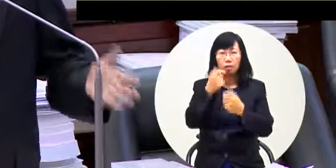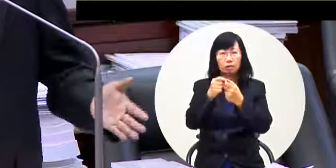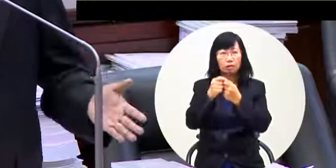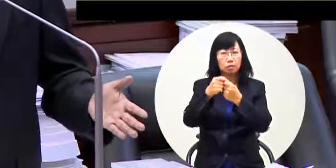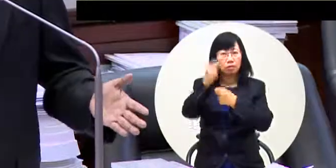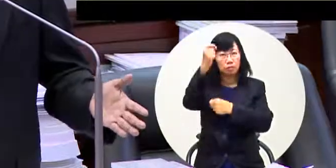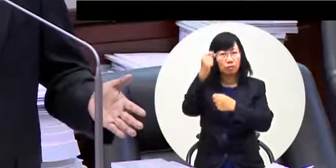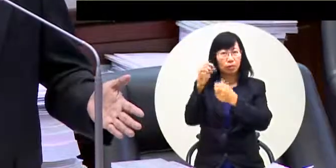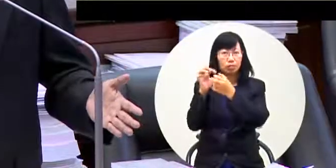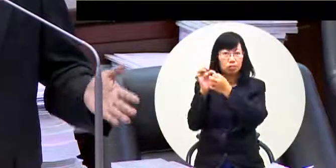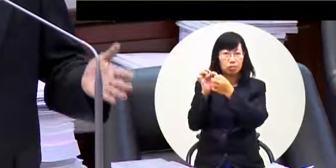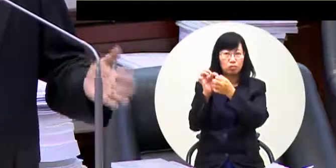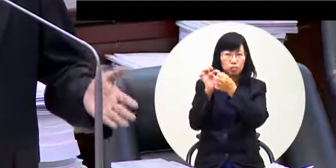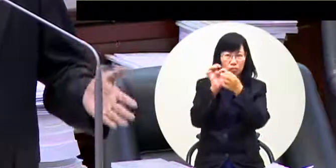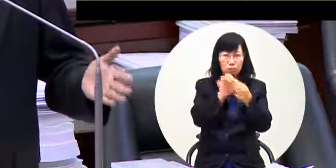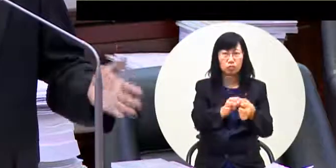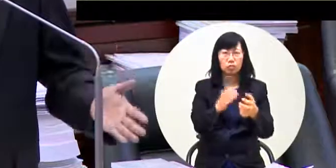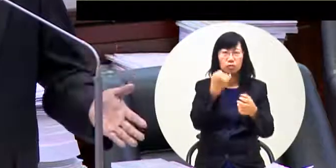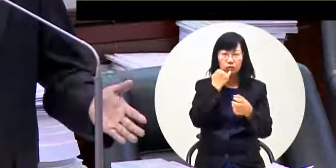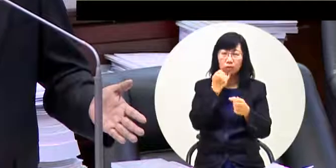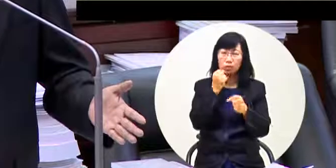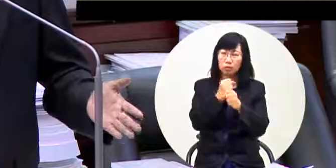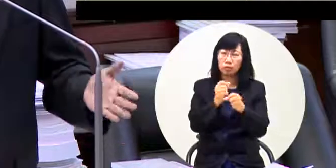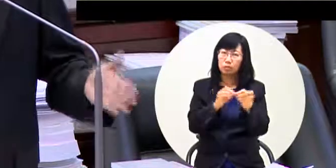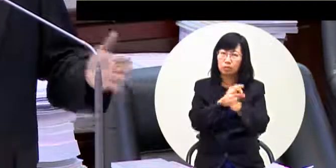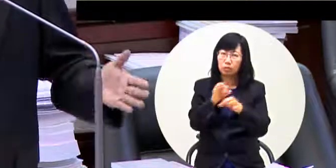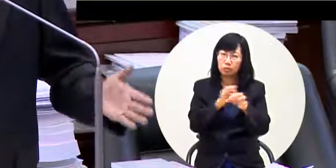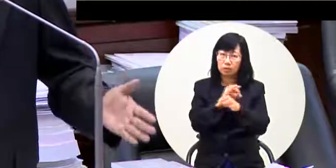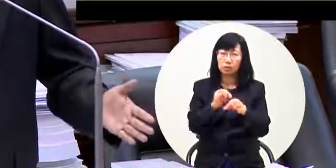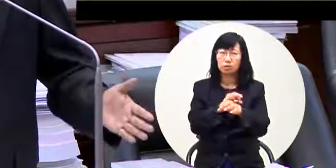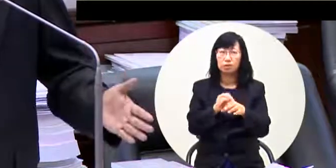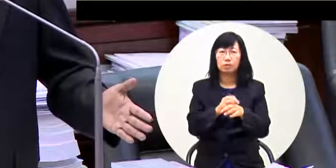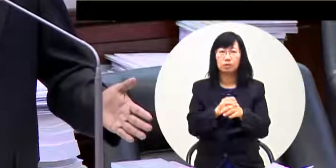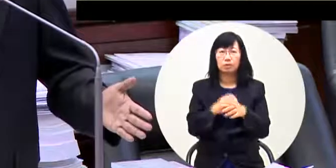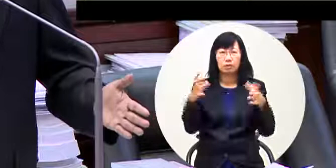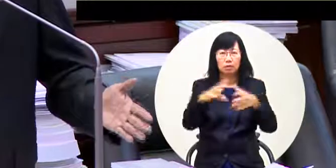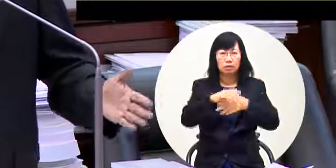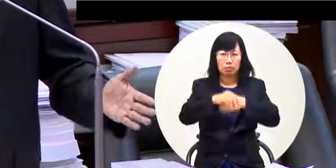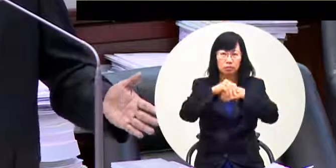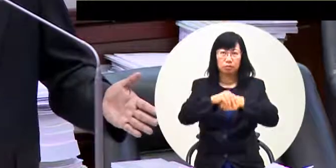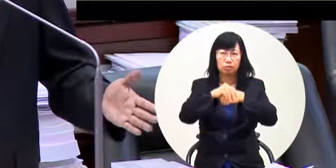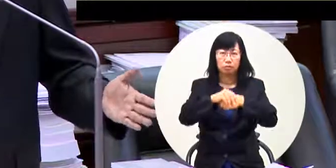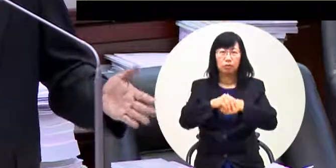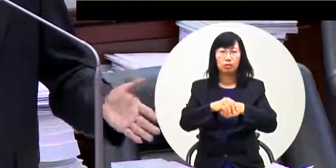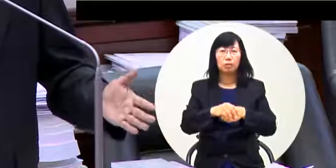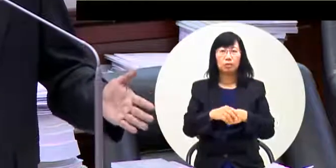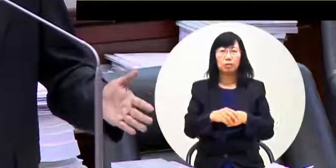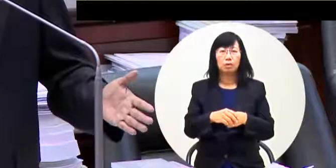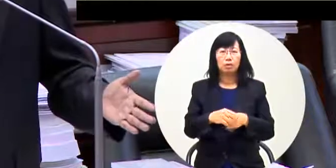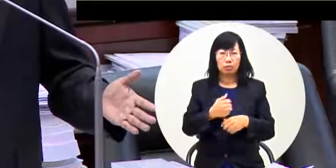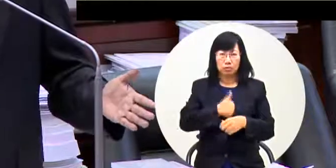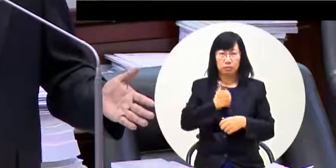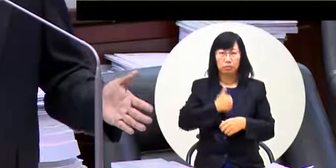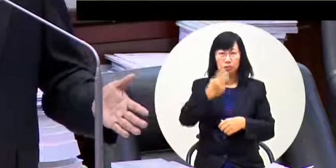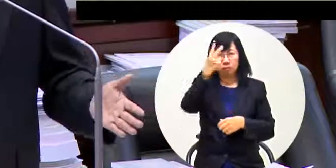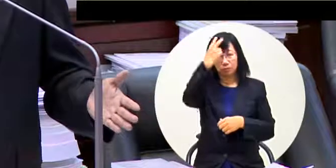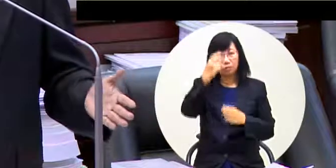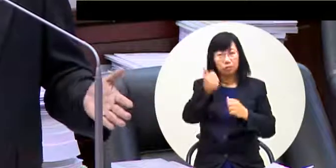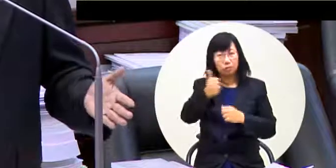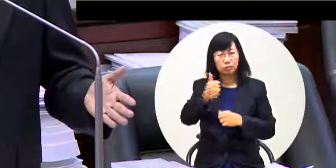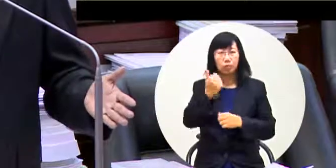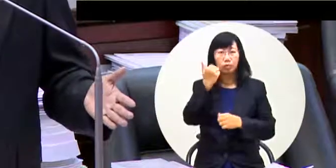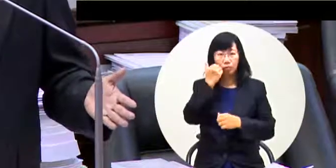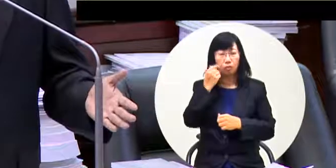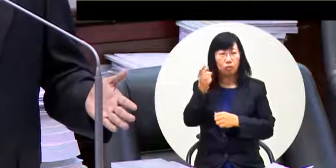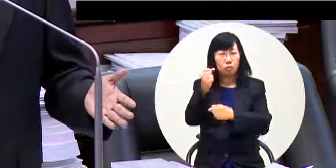破的一个组织架构。我想曾局长你还要认真，大家还在那里念，我觉得还是一样啊，我觉得还是一样。